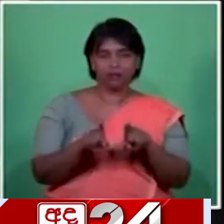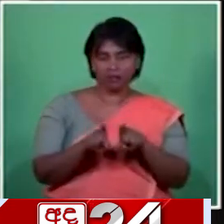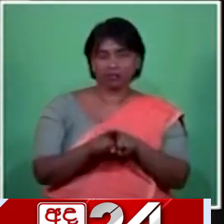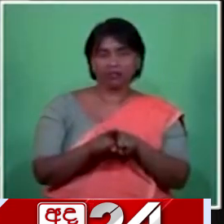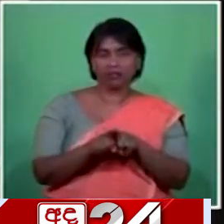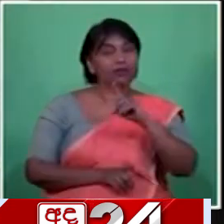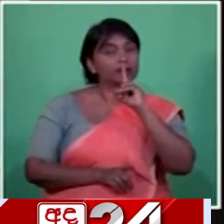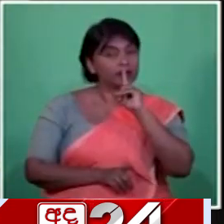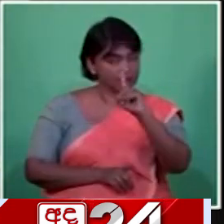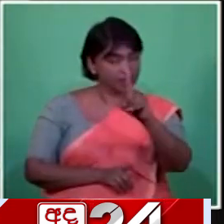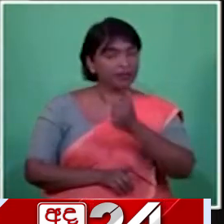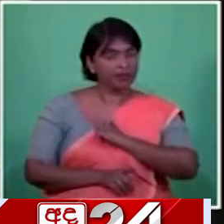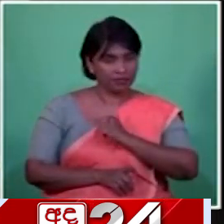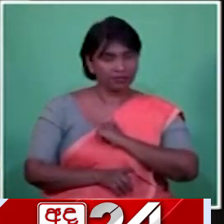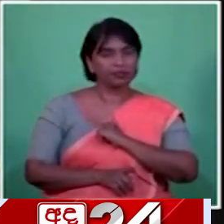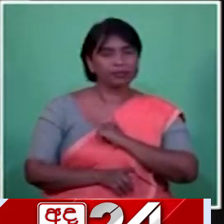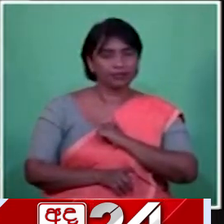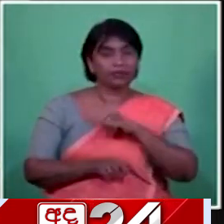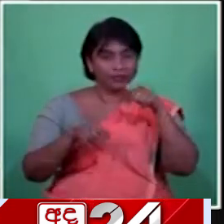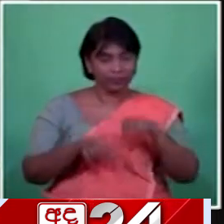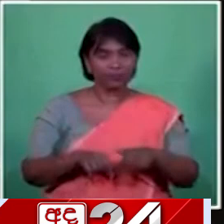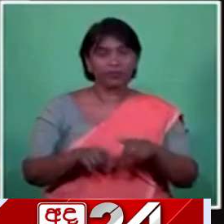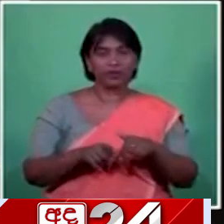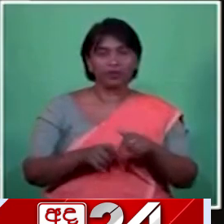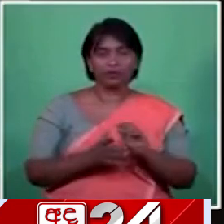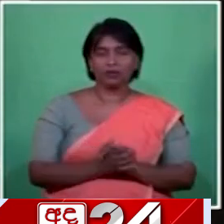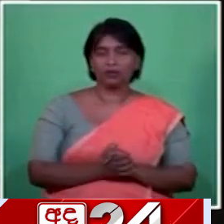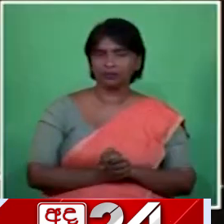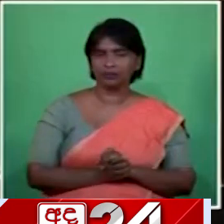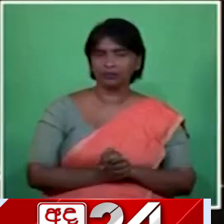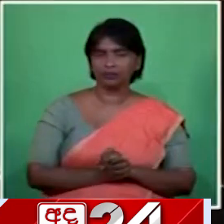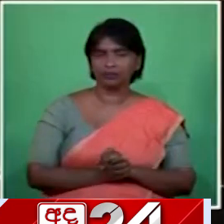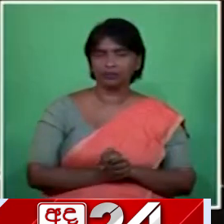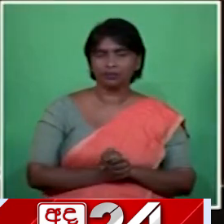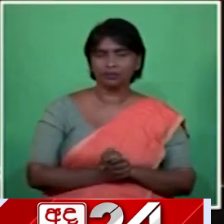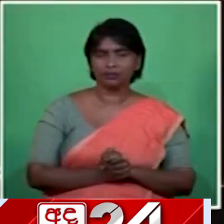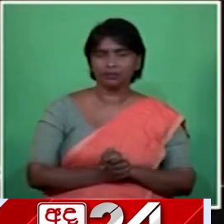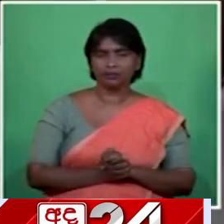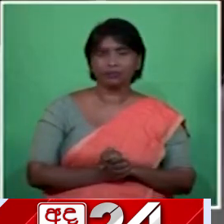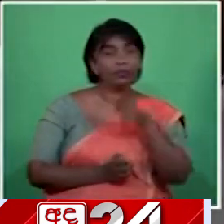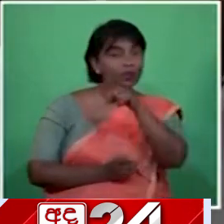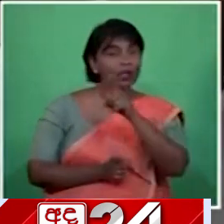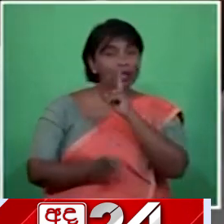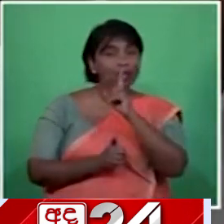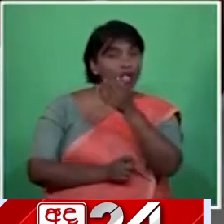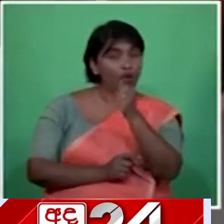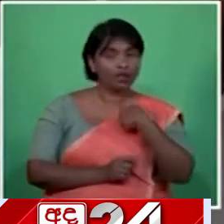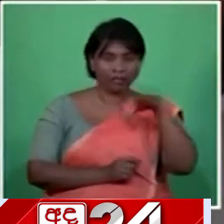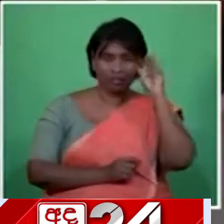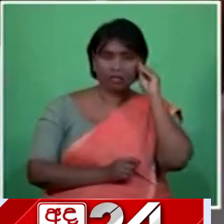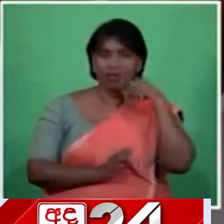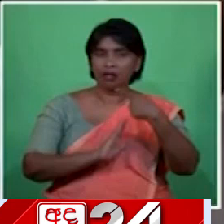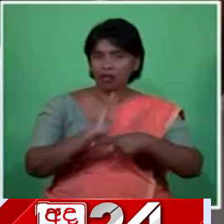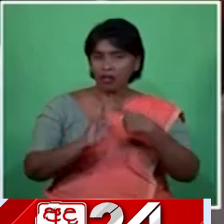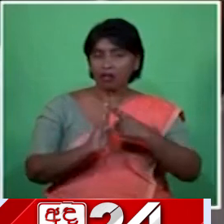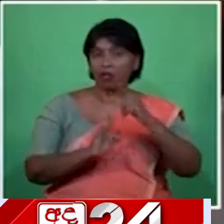නිසා ලැජ්ජයි මේක. ඔව් වගේ මැට්ටුමා. දැන්මම අගම යන්න එපා. බොරු කියන්න එපා. ඔයා කතා කරන විදිය තේරෙනවා. මේ රටේ